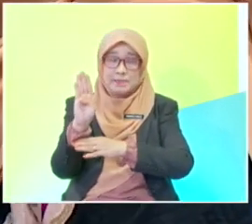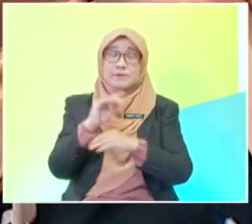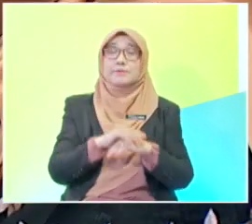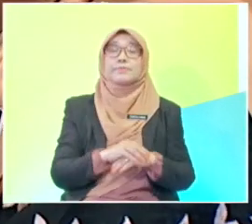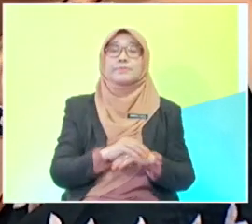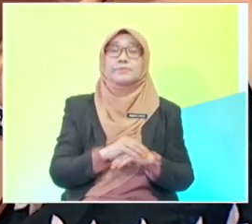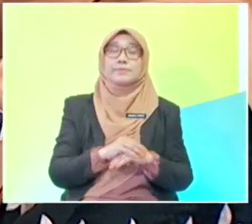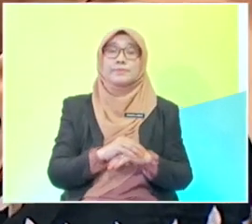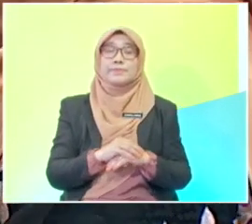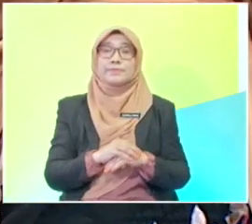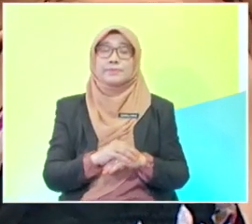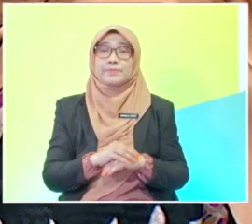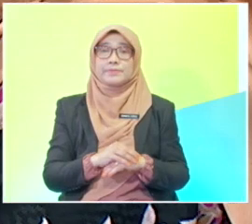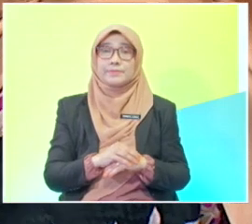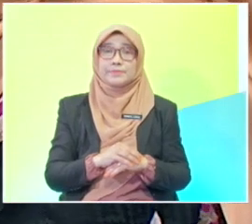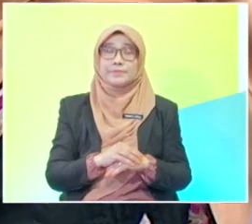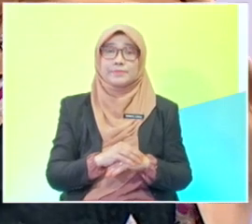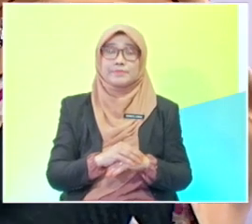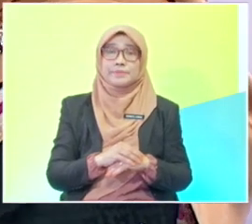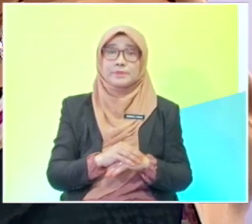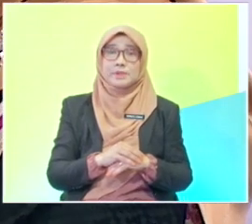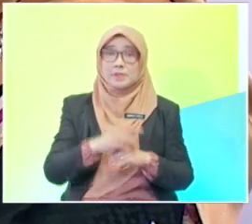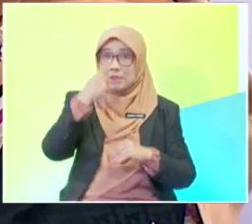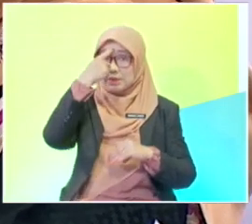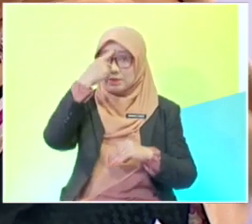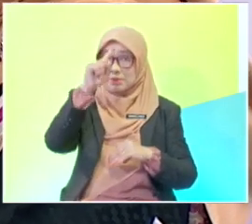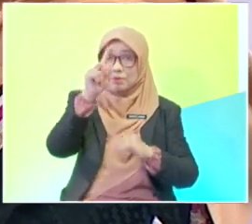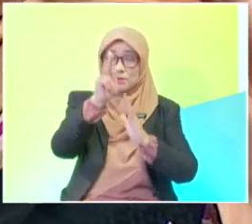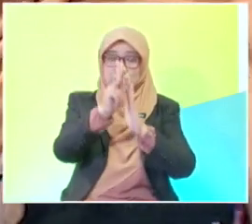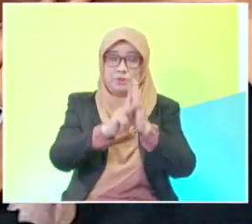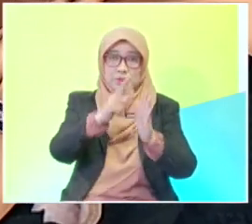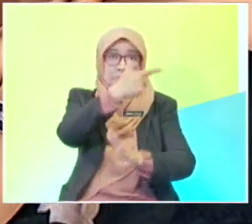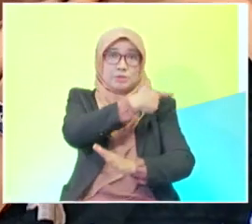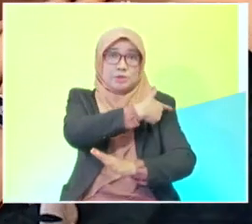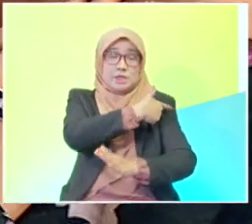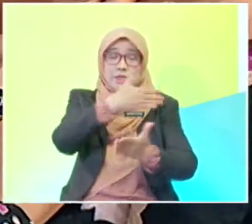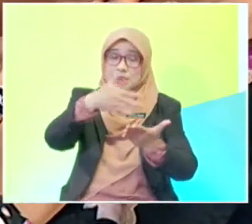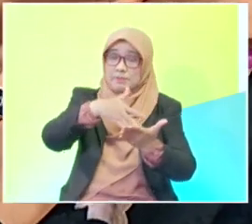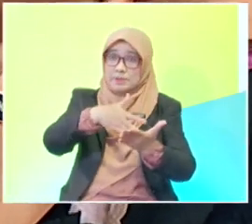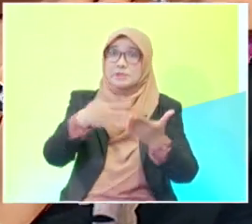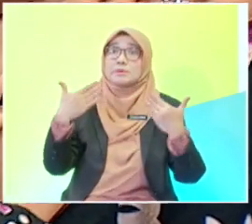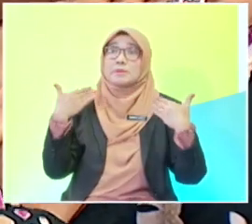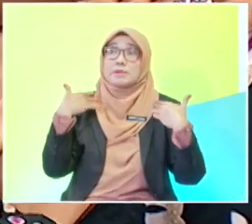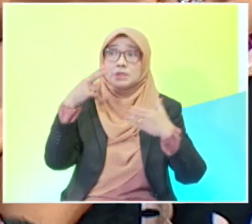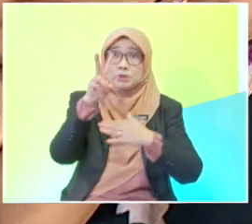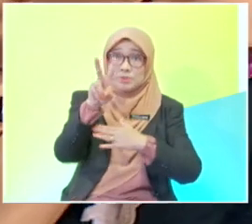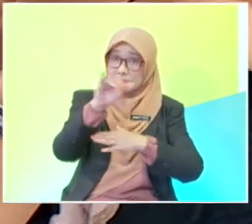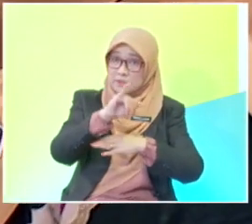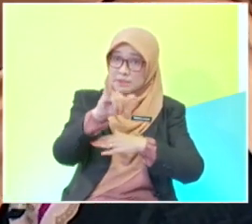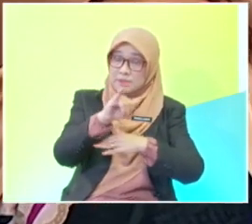huruf B. Dan untuk keimunan pasif, dia ada dua juga,